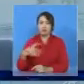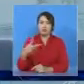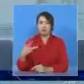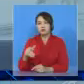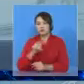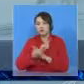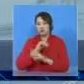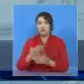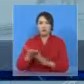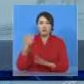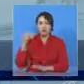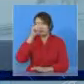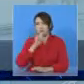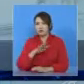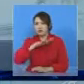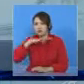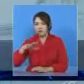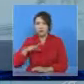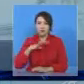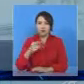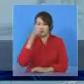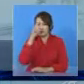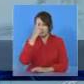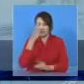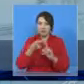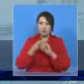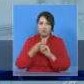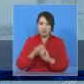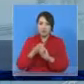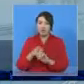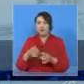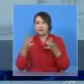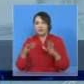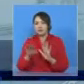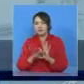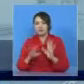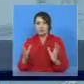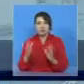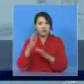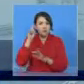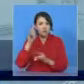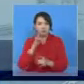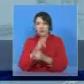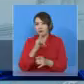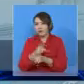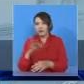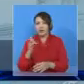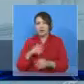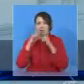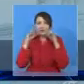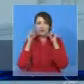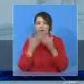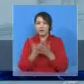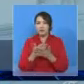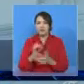болды. Өткен айда өлім көрсеткіші күрт артты. Бұл дельта штамға байланысты. Әр адамдар қарапайым сақтық шарасын елемейді. Көпшілік жерге барғанда маска тағып,